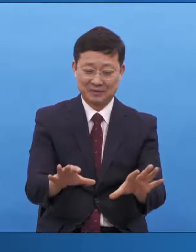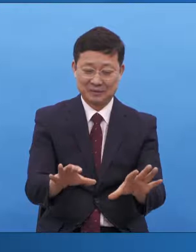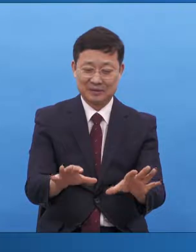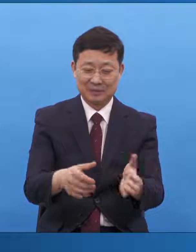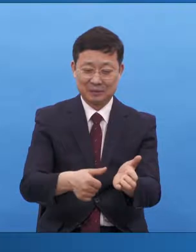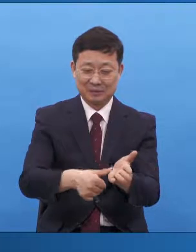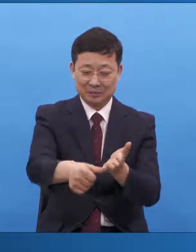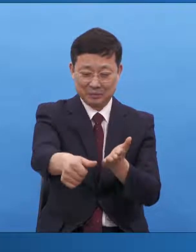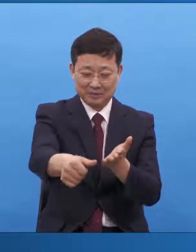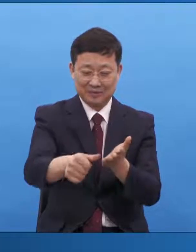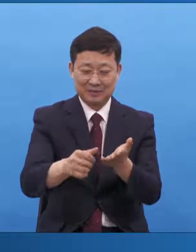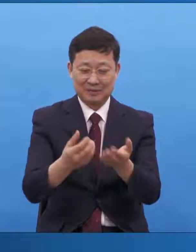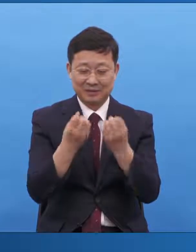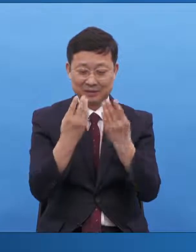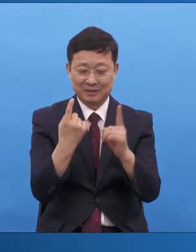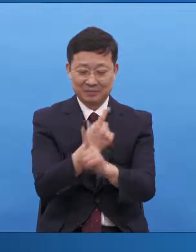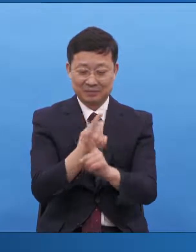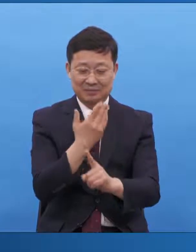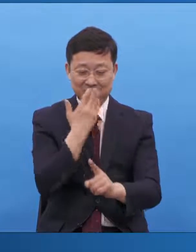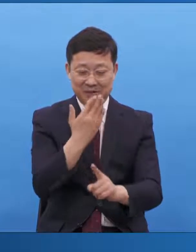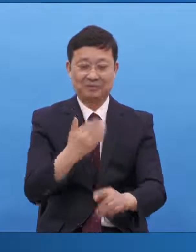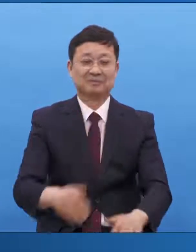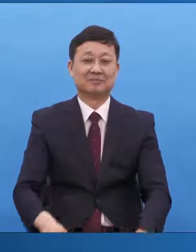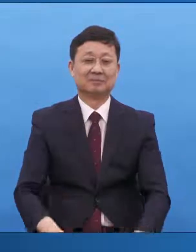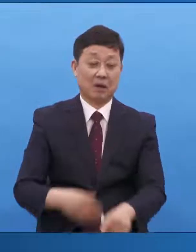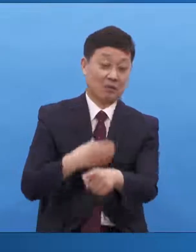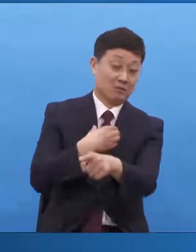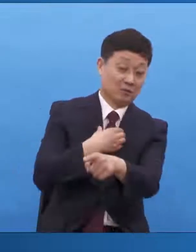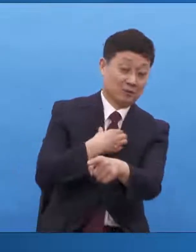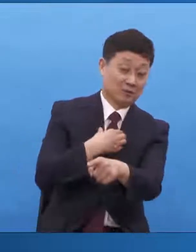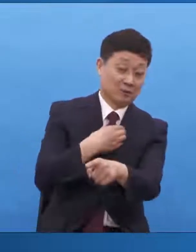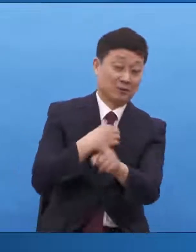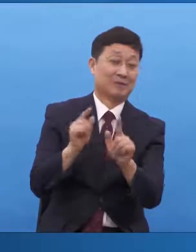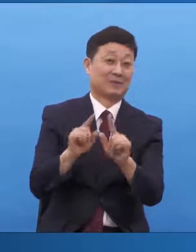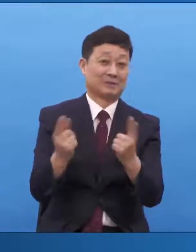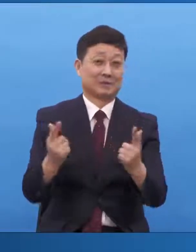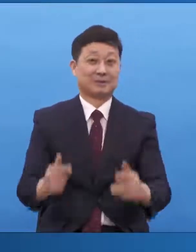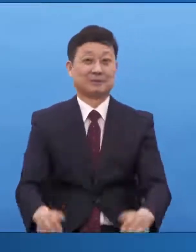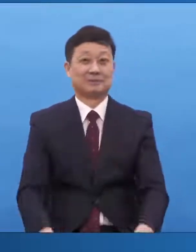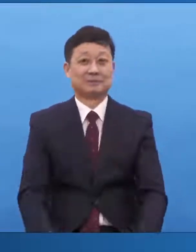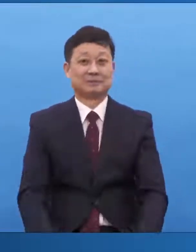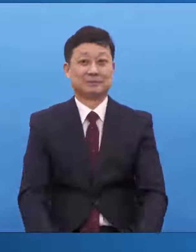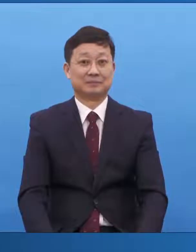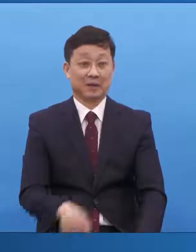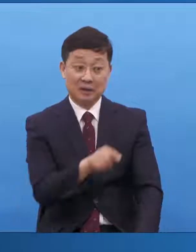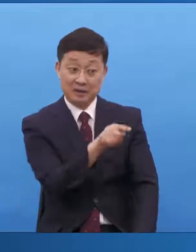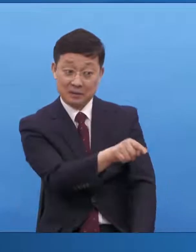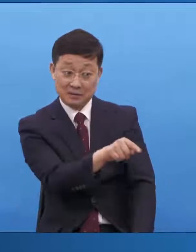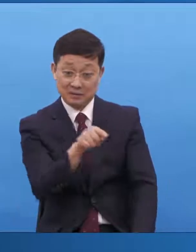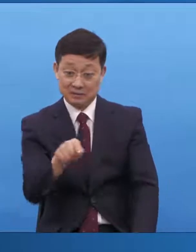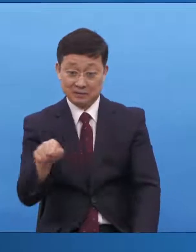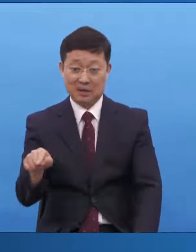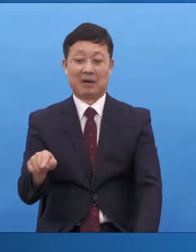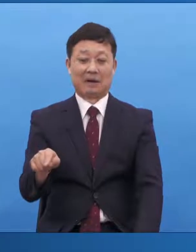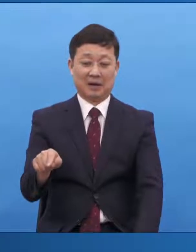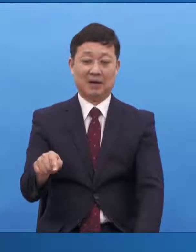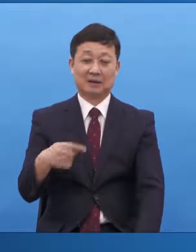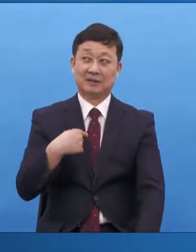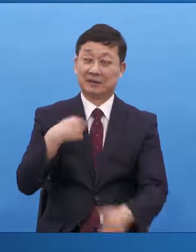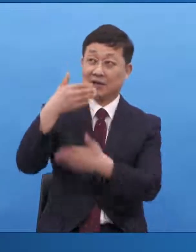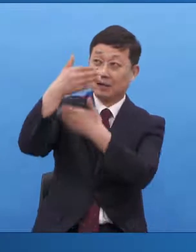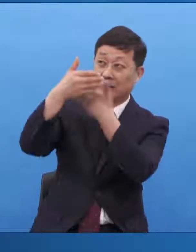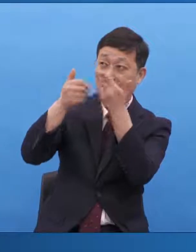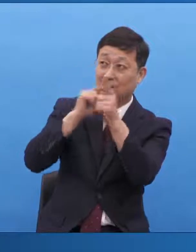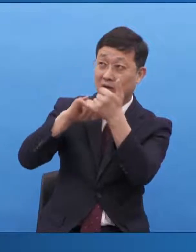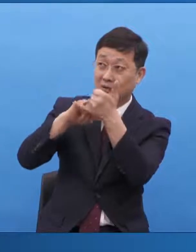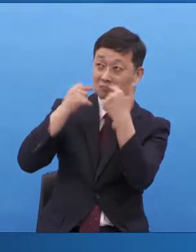conflicts quickly disappear. Why? Because you quickly renew. 위기 아닙니다. Crises? They're not crises. 이때 이제 드디어 내가 이게 하나님 언약을